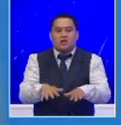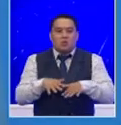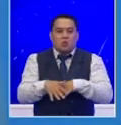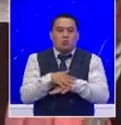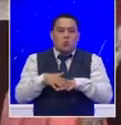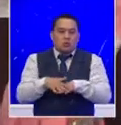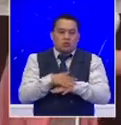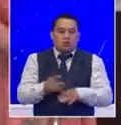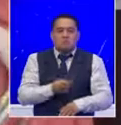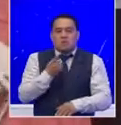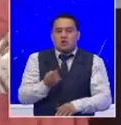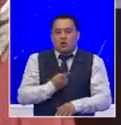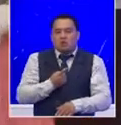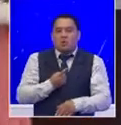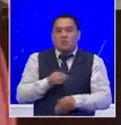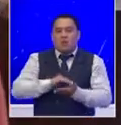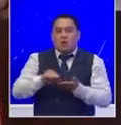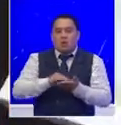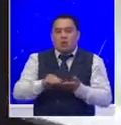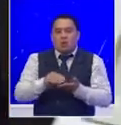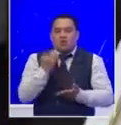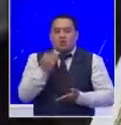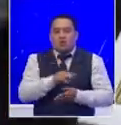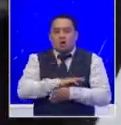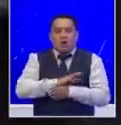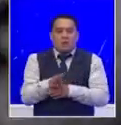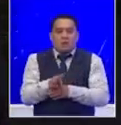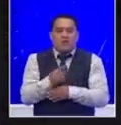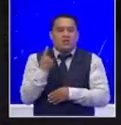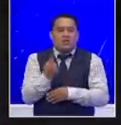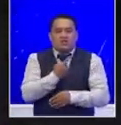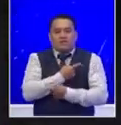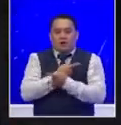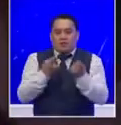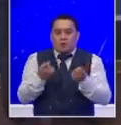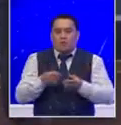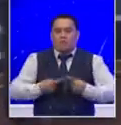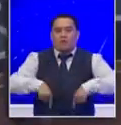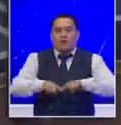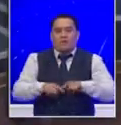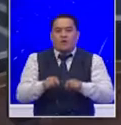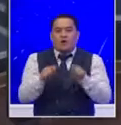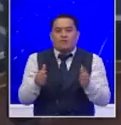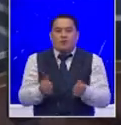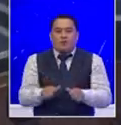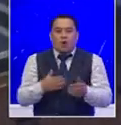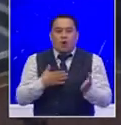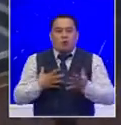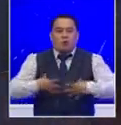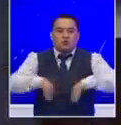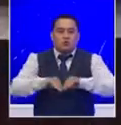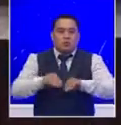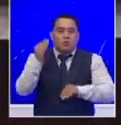Он отметил, что своим трудом мастера пера и микрофона обеспечивают единое информационное пространство, формируют позитивное общественное